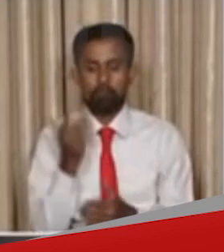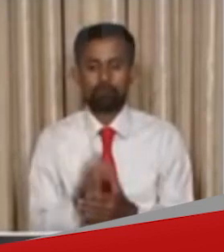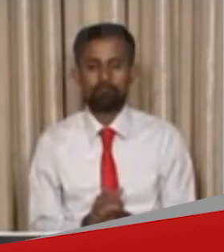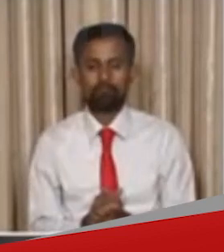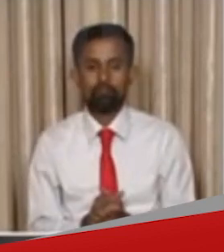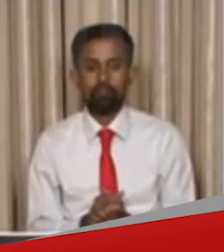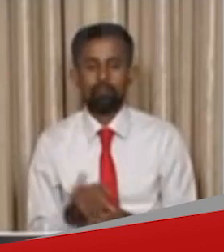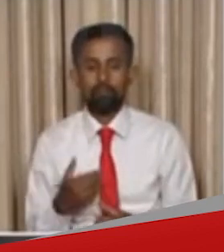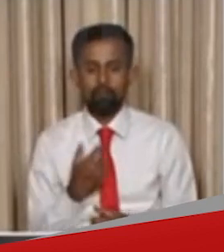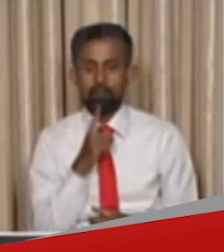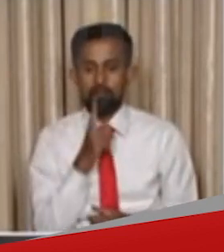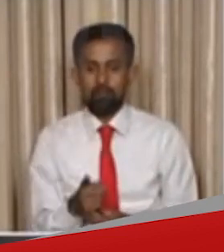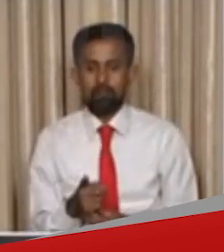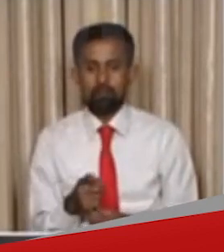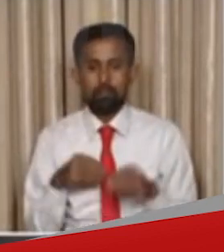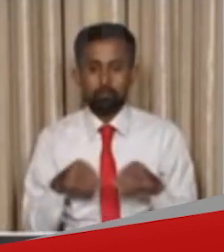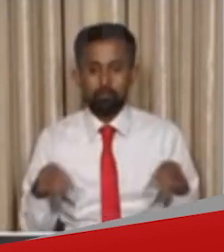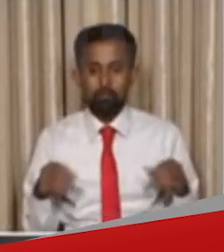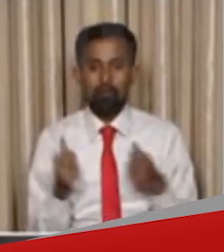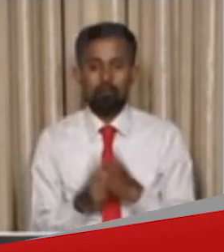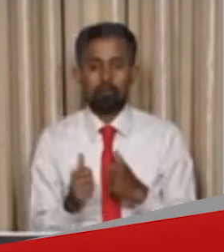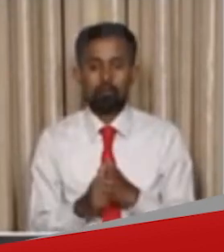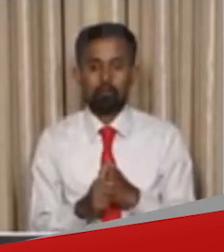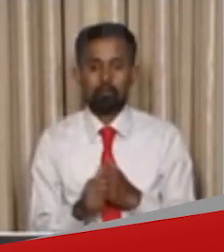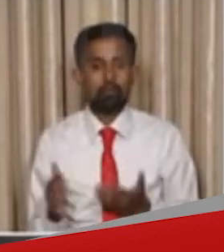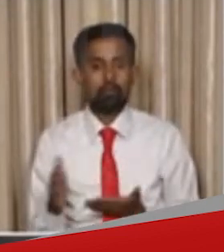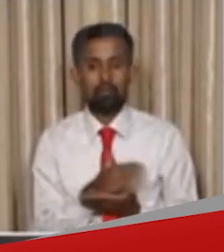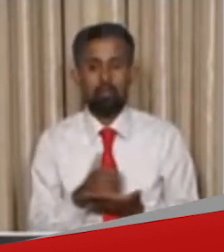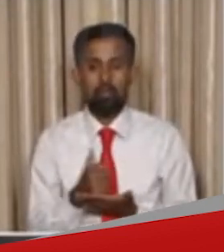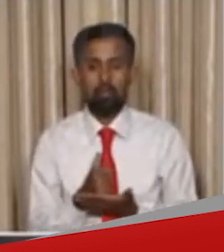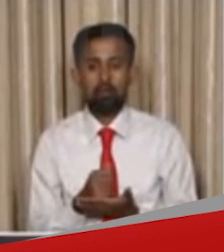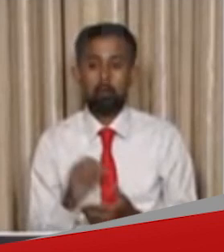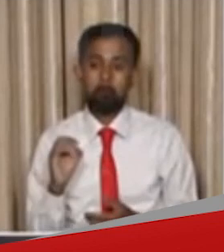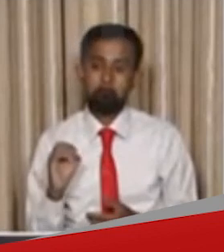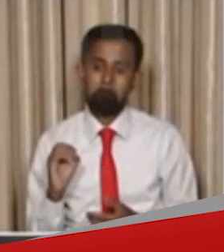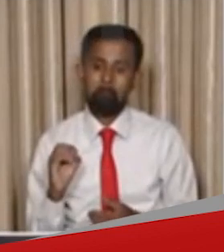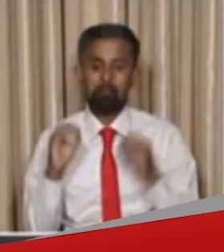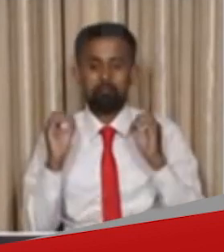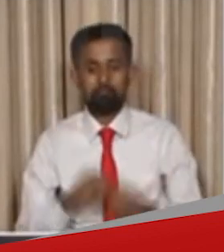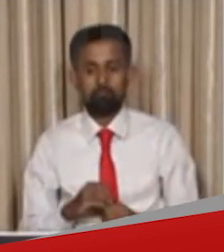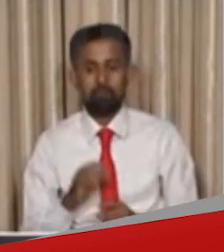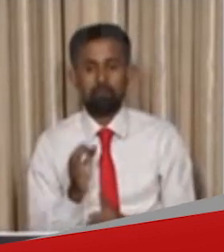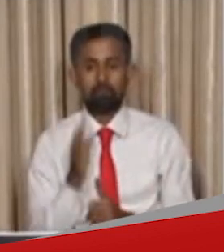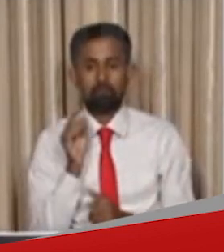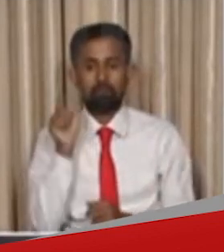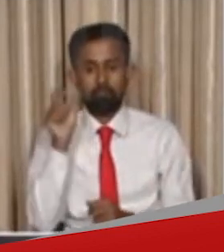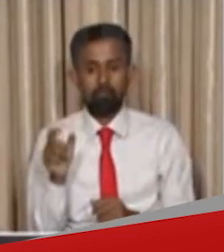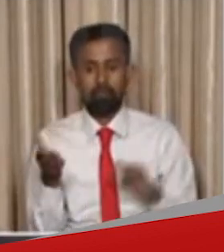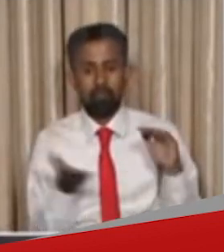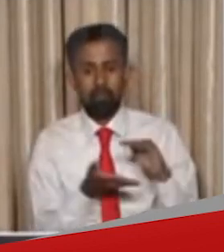ඉතින් ඒ නිසා අපිට කියන්න තියෙන අපේ කෘෂි නිෂ්පාදනය සම්පූර්ණයෙන් බිඳුවට ඇදලා දාපු ජනාධිපතිවරයෙක්